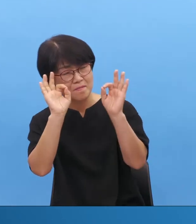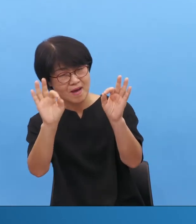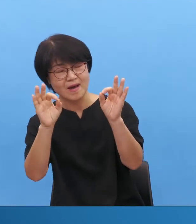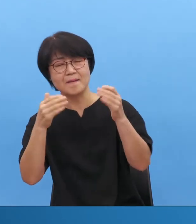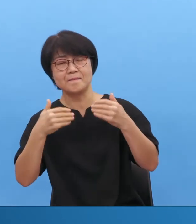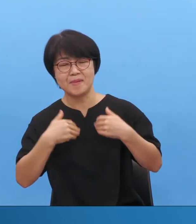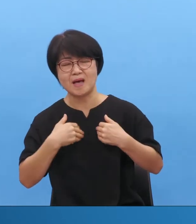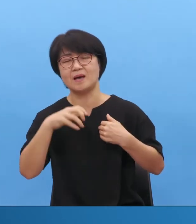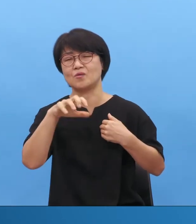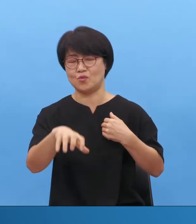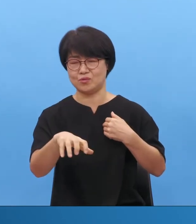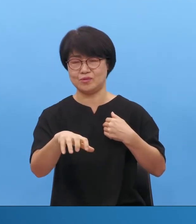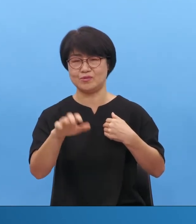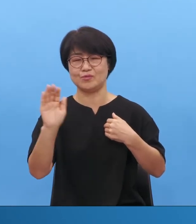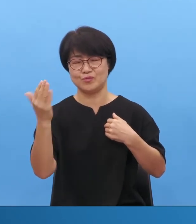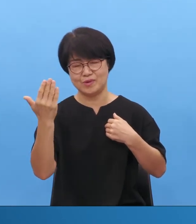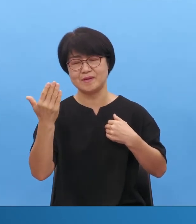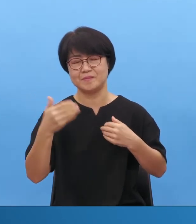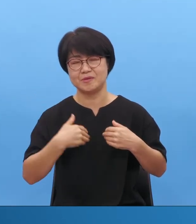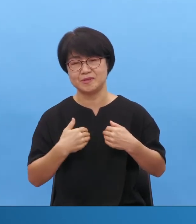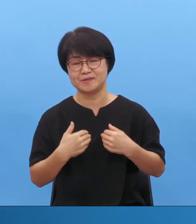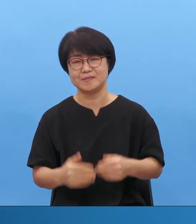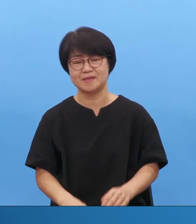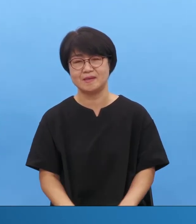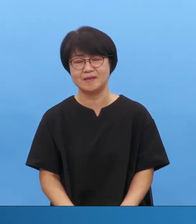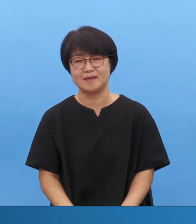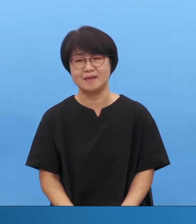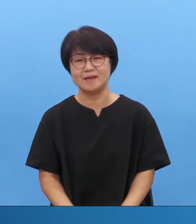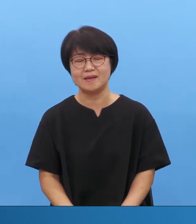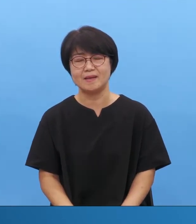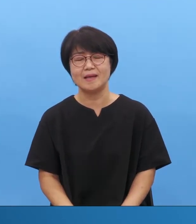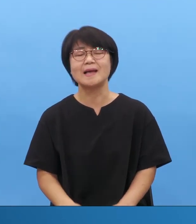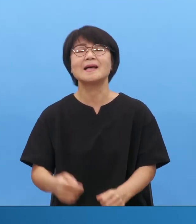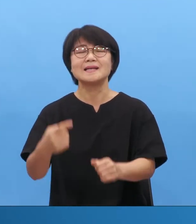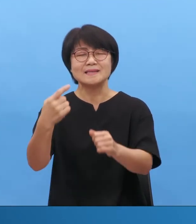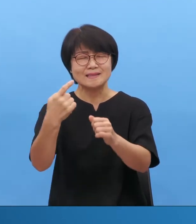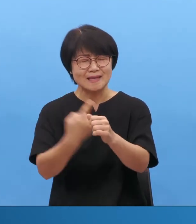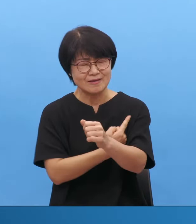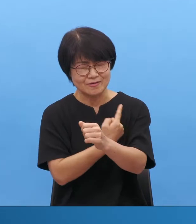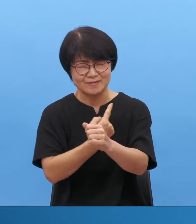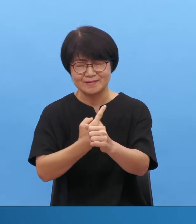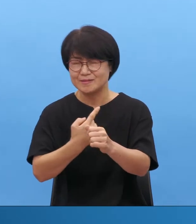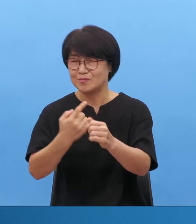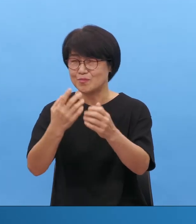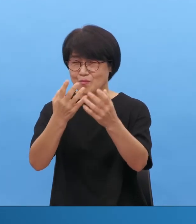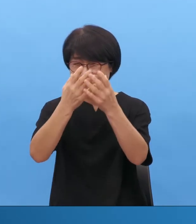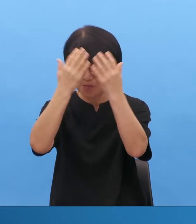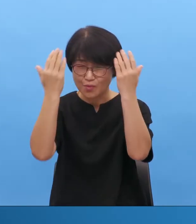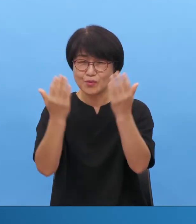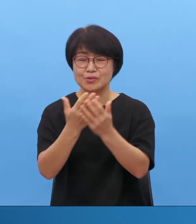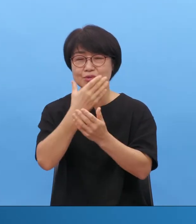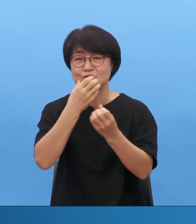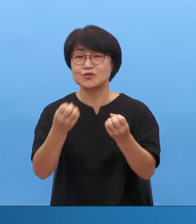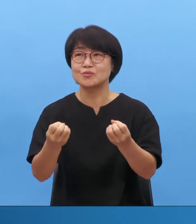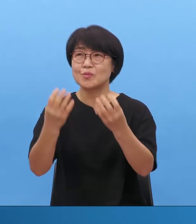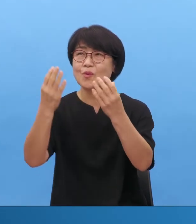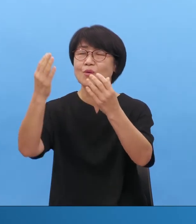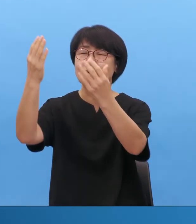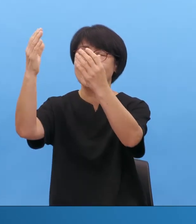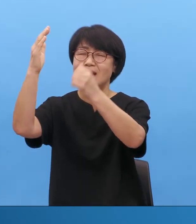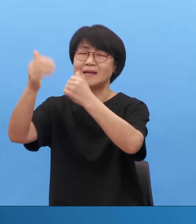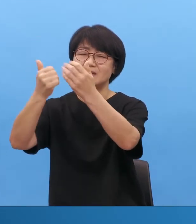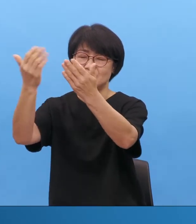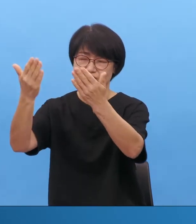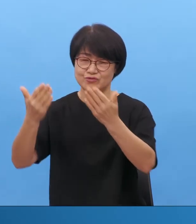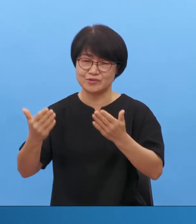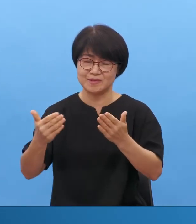have rest. 그러면 나머지는 따라오잖아요. And then everything else follows. 하나님의 나라